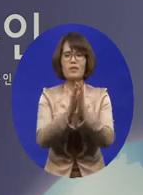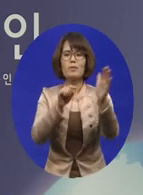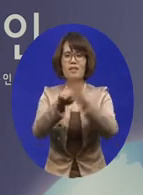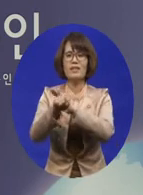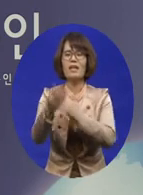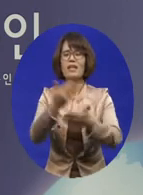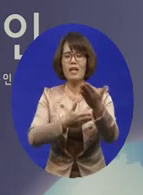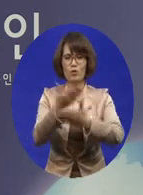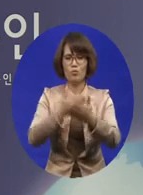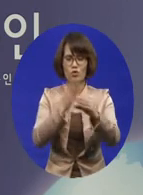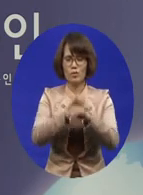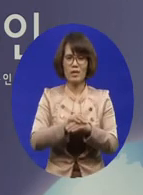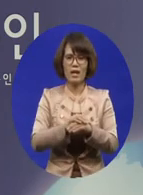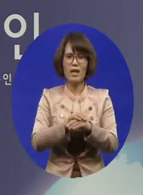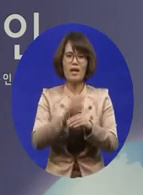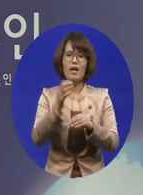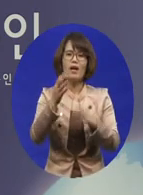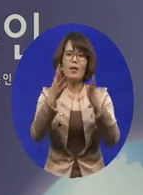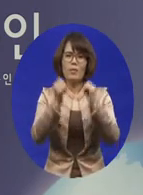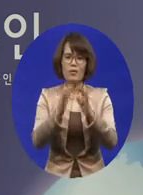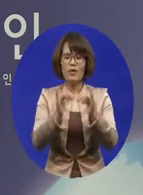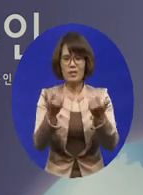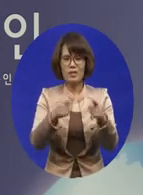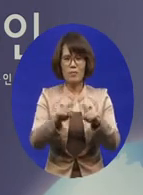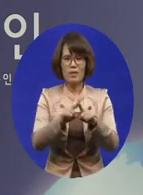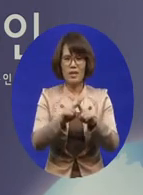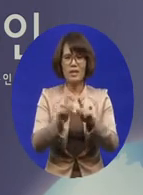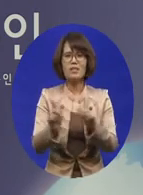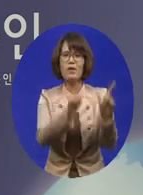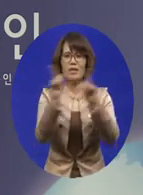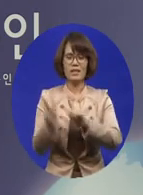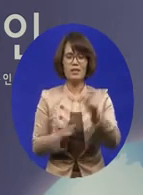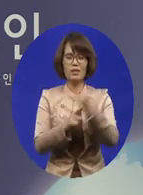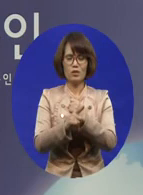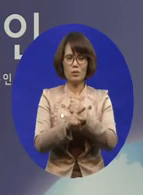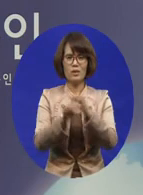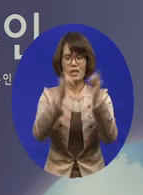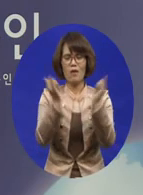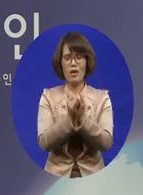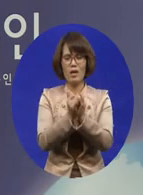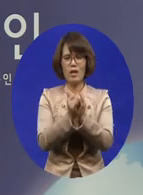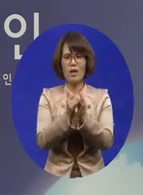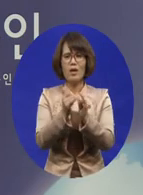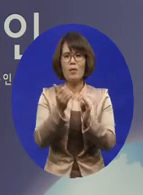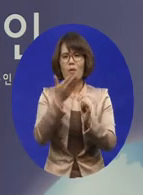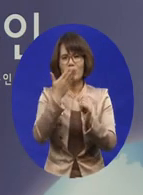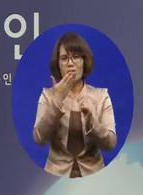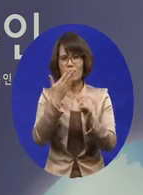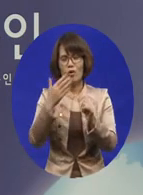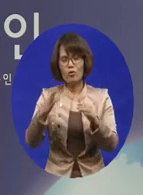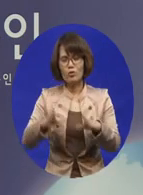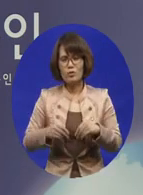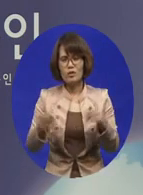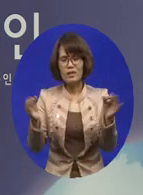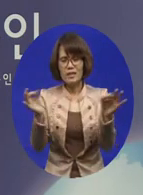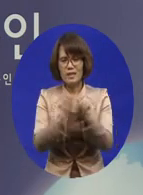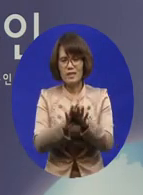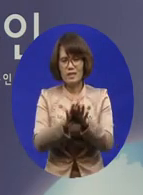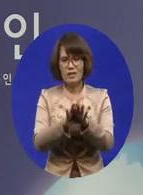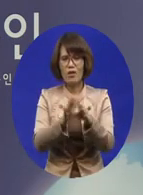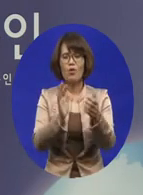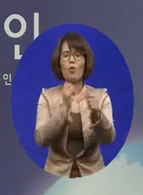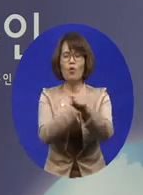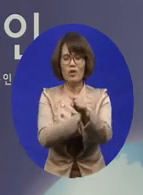펼치고 있습니다. 여럿이 함께 공존 공생하자는 뜻으로 우리 사회 결식 완화에 기여하고 있는 사회적 기업